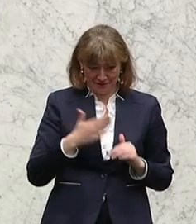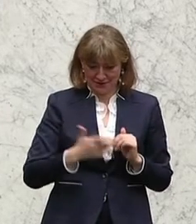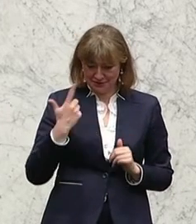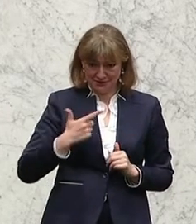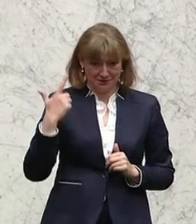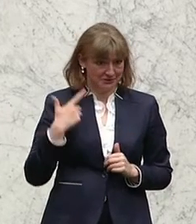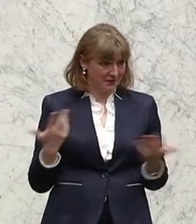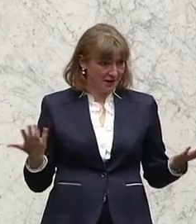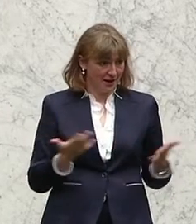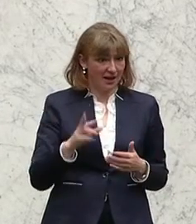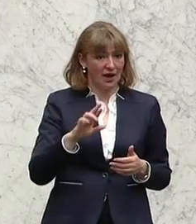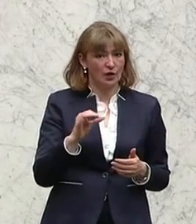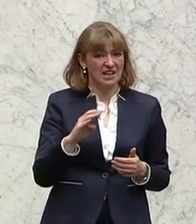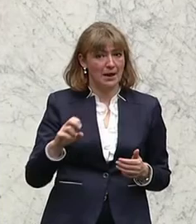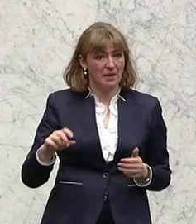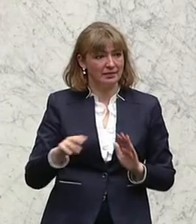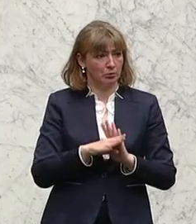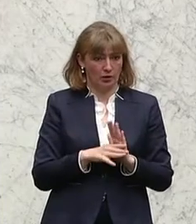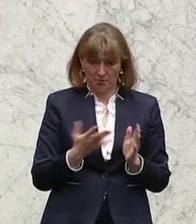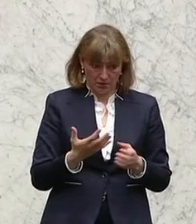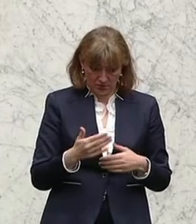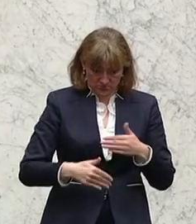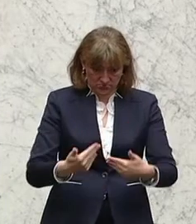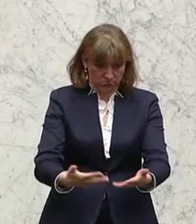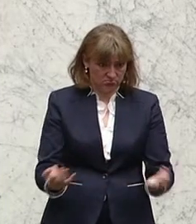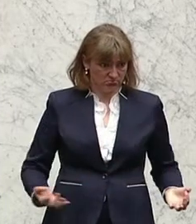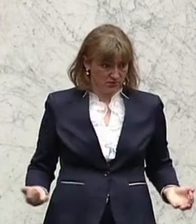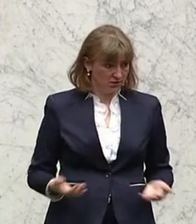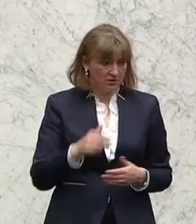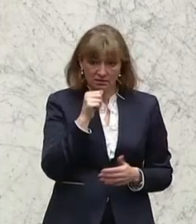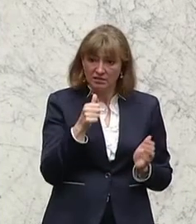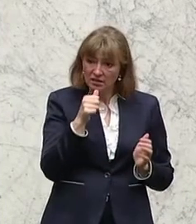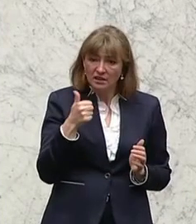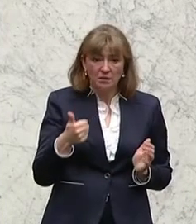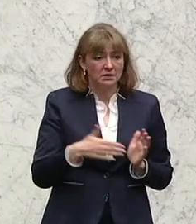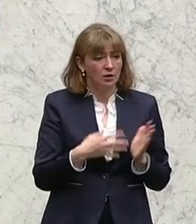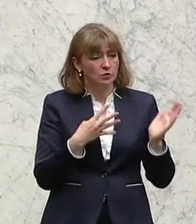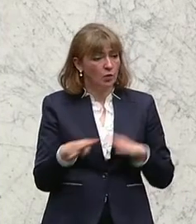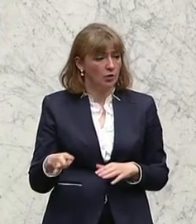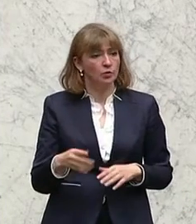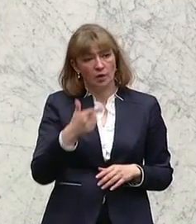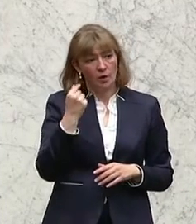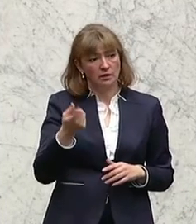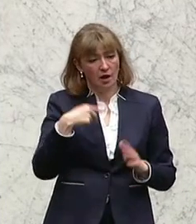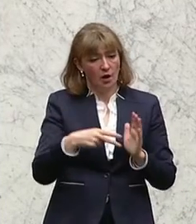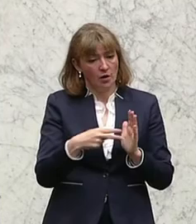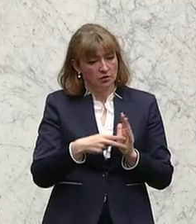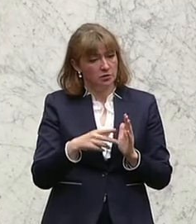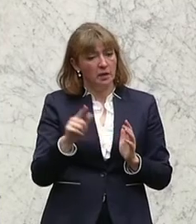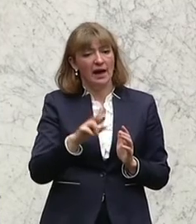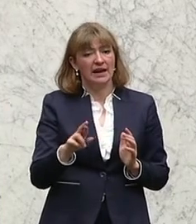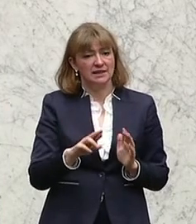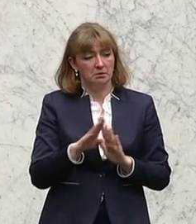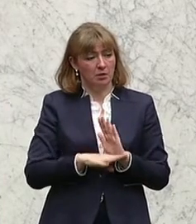Jahren entsprechend Resettlement-Programme voranzutreiben und wir momentan noch nicht einmal 1.900 Leute Leute aus Syrien über Resettlement-Programme